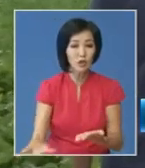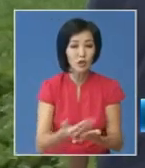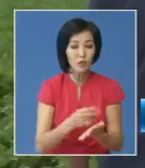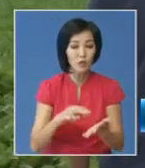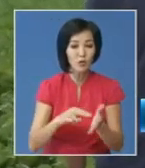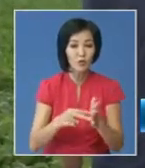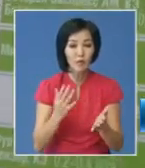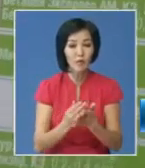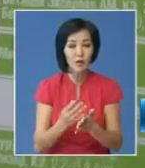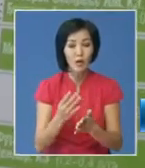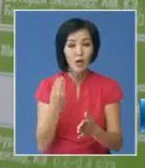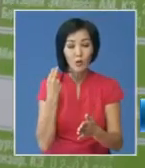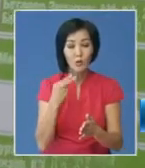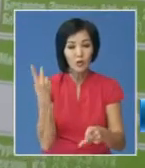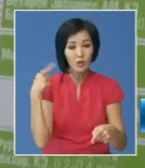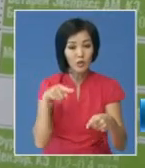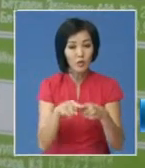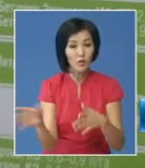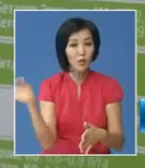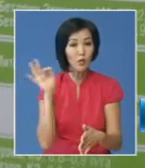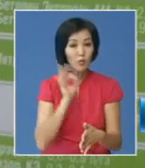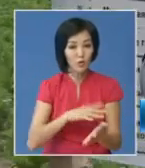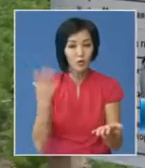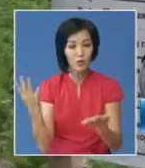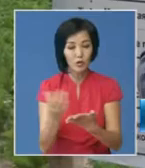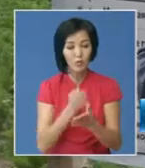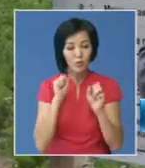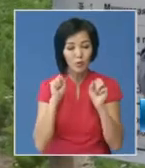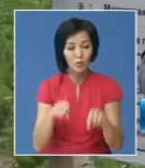озық технологияны қолданудың нәтижесінде жетеміз, дейді шаруалар.